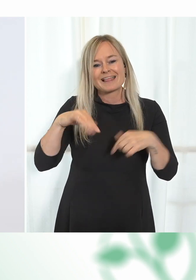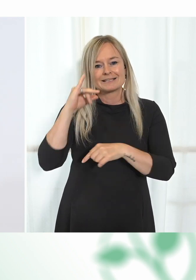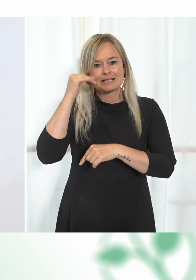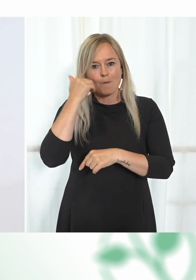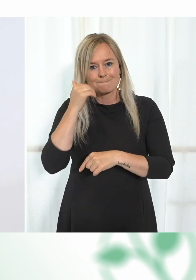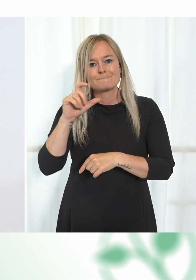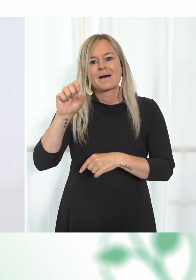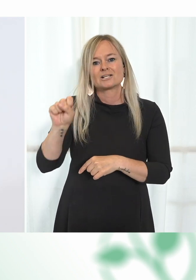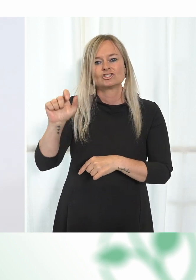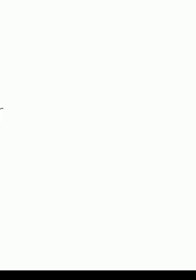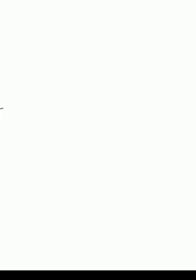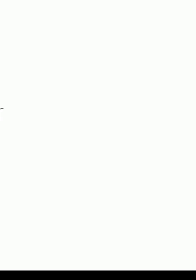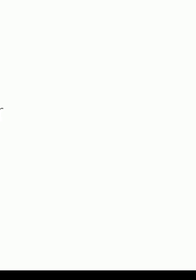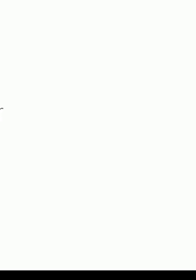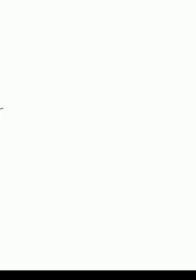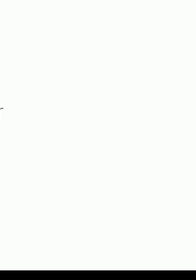gerne auch zeigen.